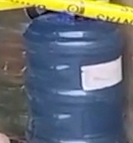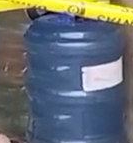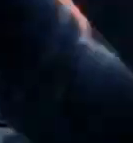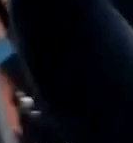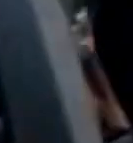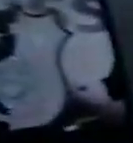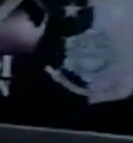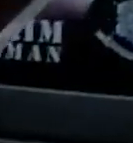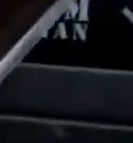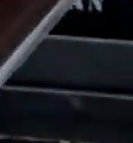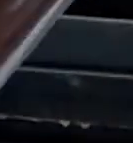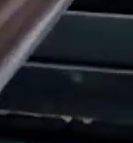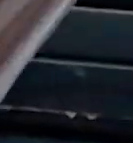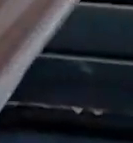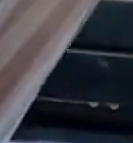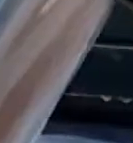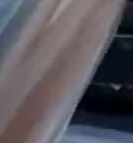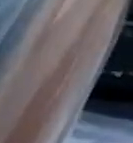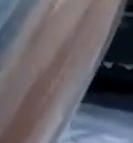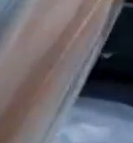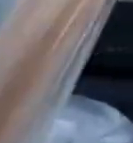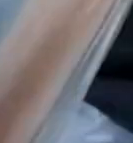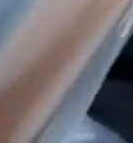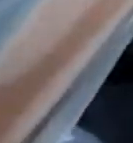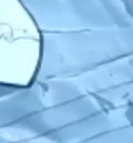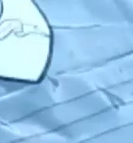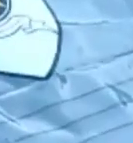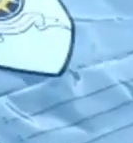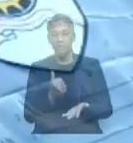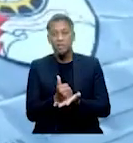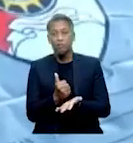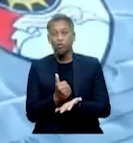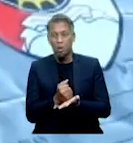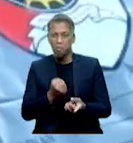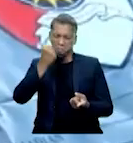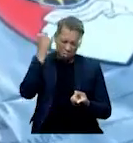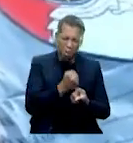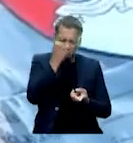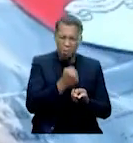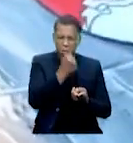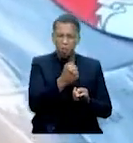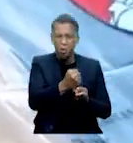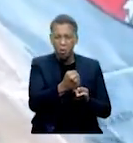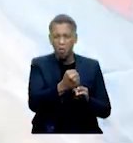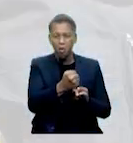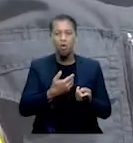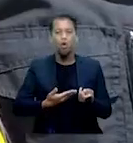rumah. Saat terjadi penganiayaan, korban sempat berteriak hingga membuat geger istri dan sejumlah tetangga.